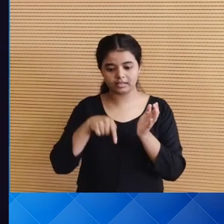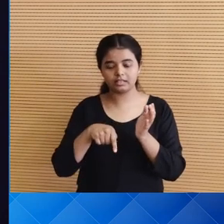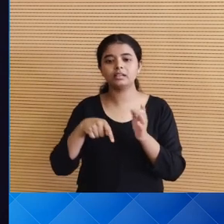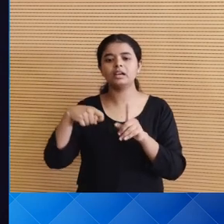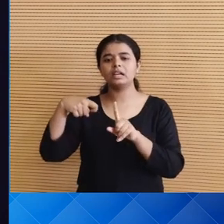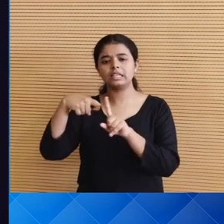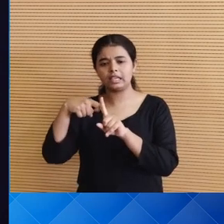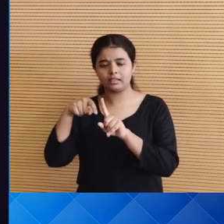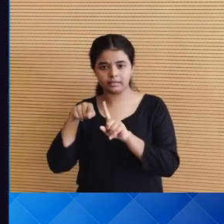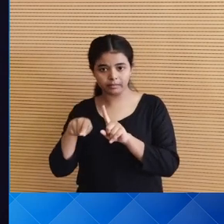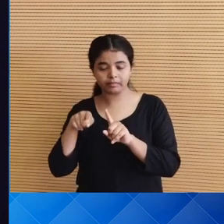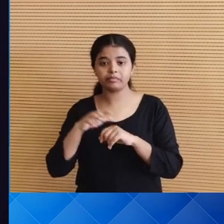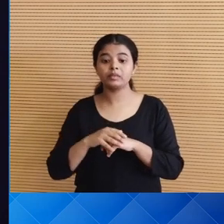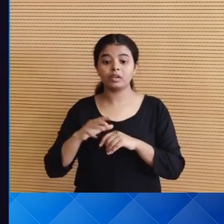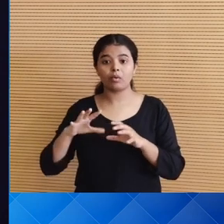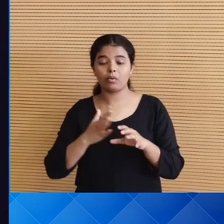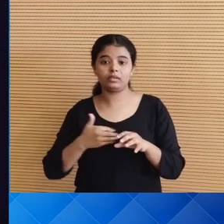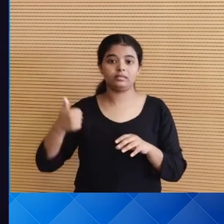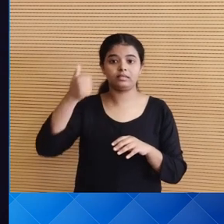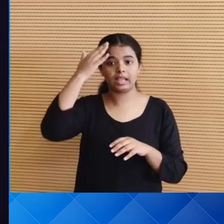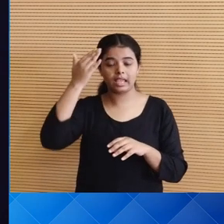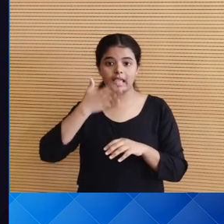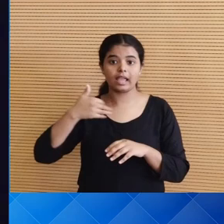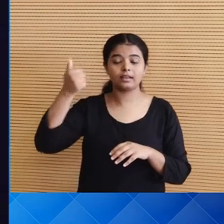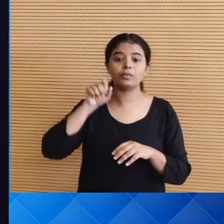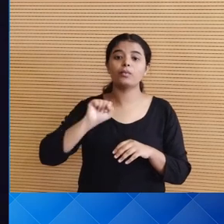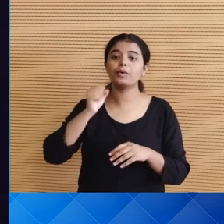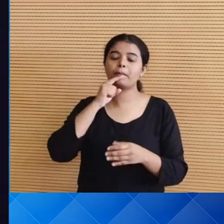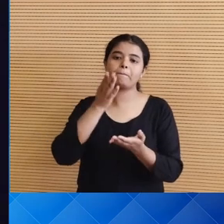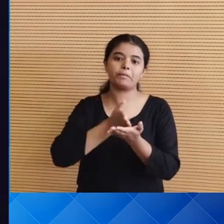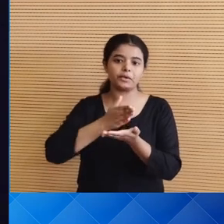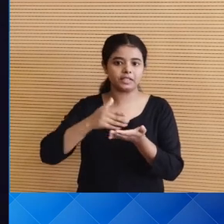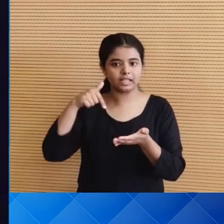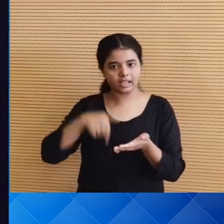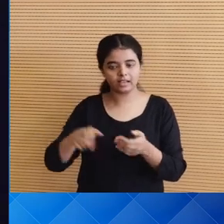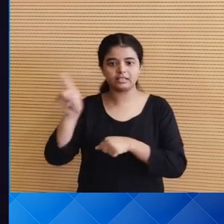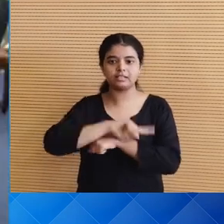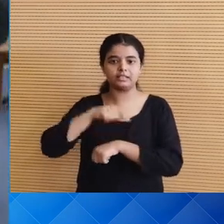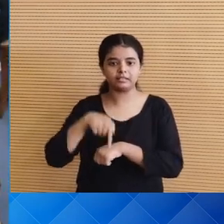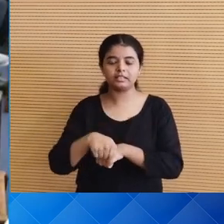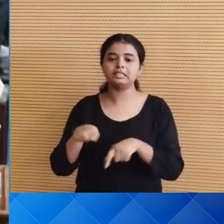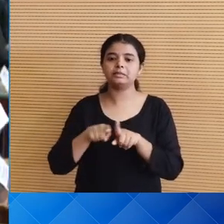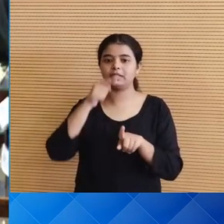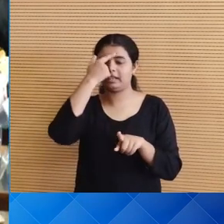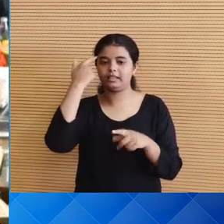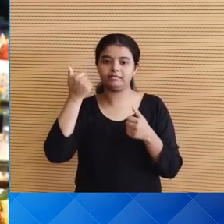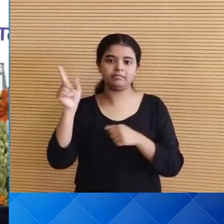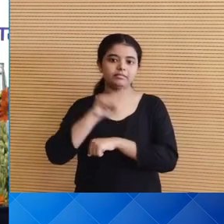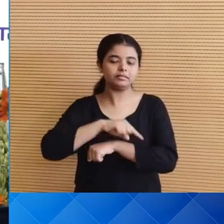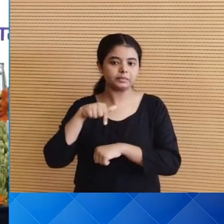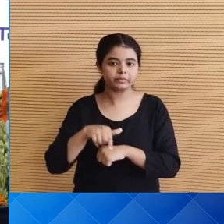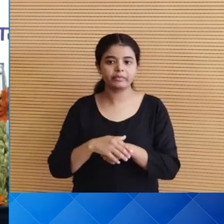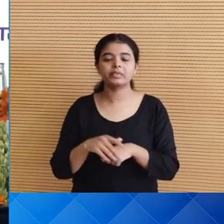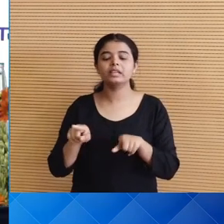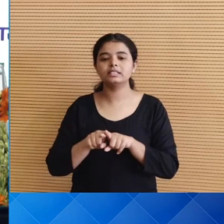करते हैं इस कमेटी को, नेशनल स्टीयरिंग कमेटी को, आज उनका जन्मदिन भी है तो ये वो शुभ अवसर भी है. तो उनको भी